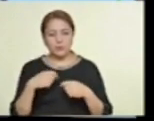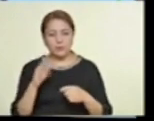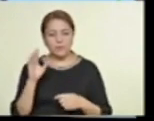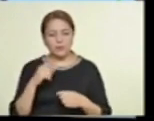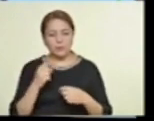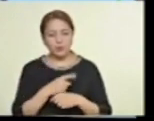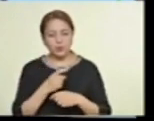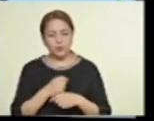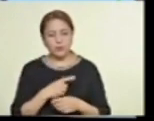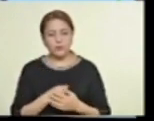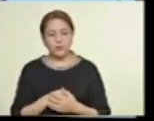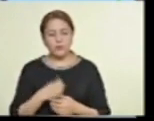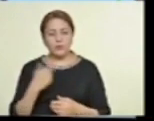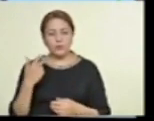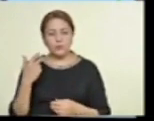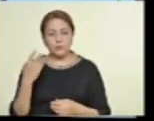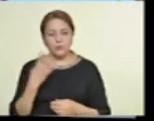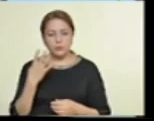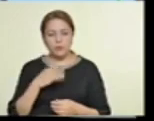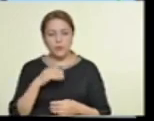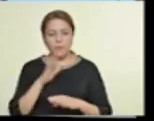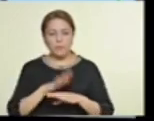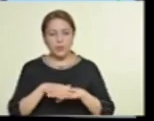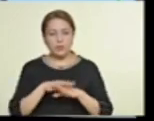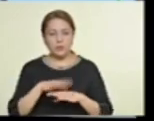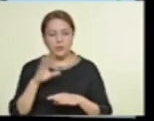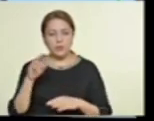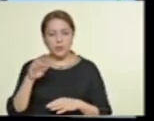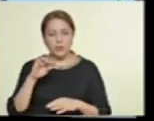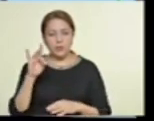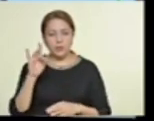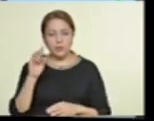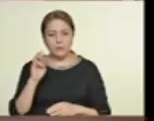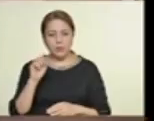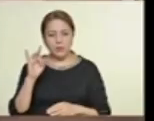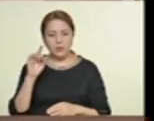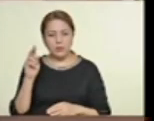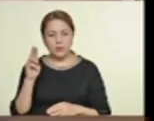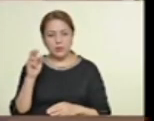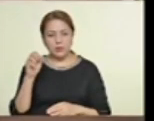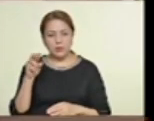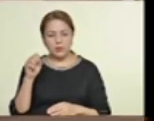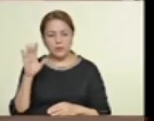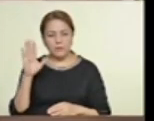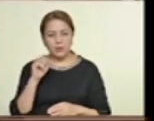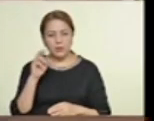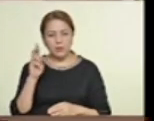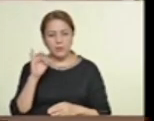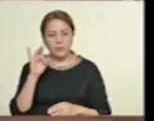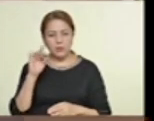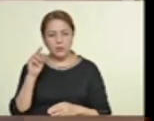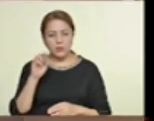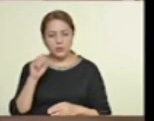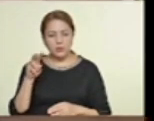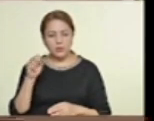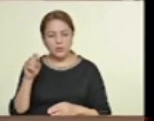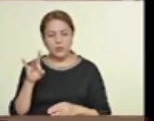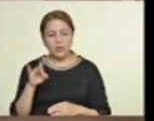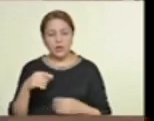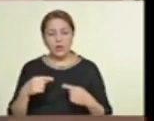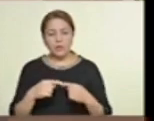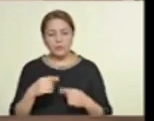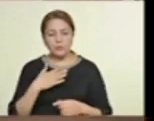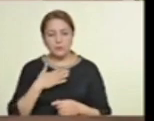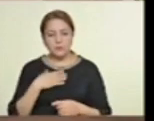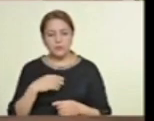bozorlar, 4. Banklar, yarmarkalar va birjalar. Albatta, biz